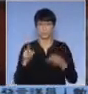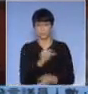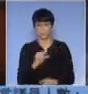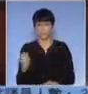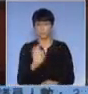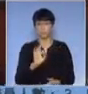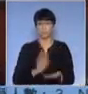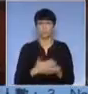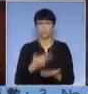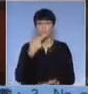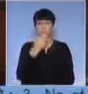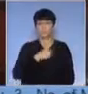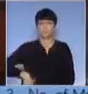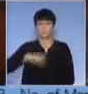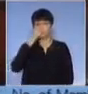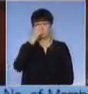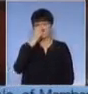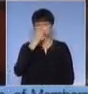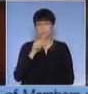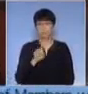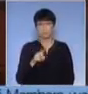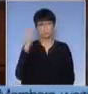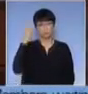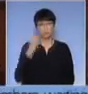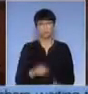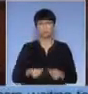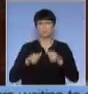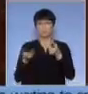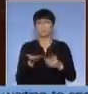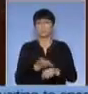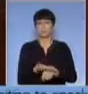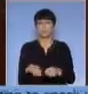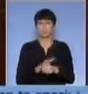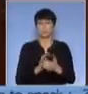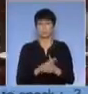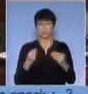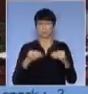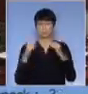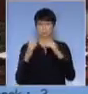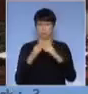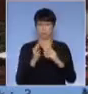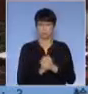朱凱廸議員有興趣了解多一點，我稍後奉上。 教育局局長。